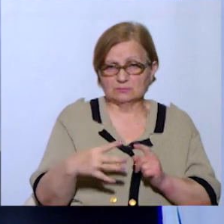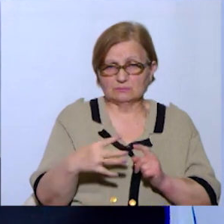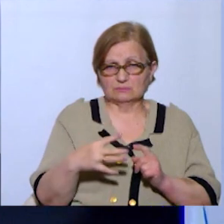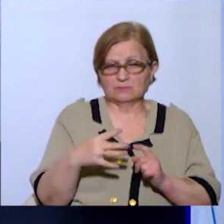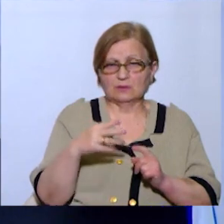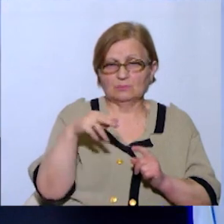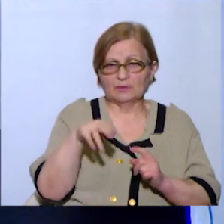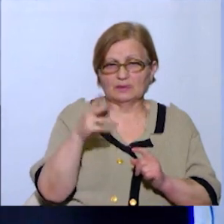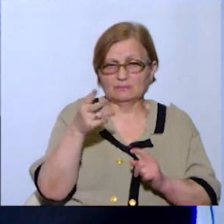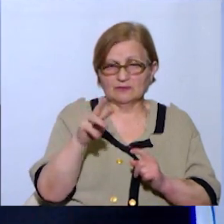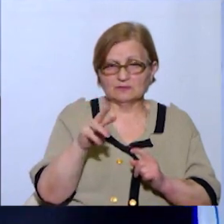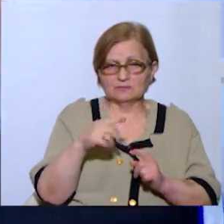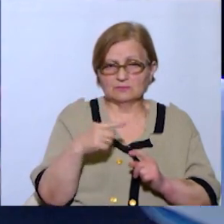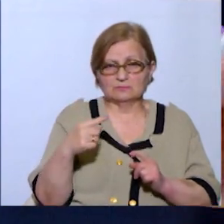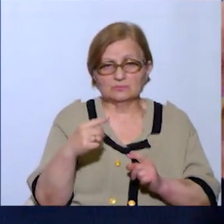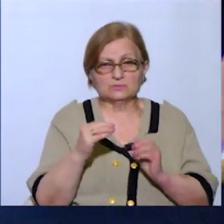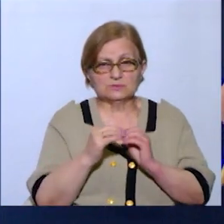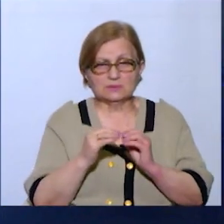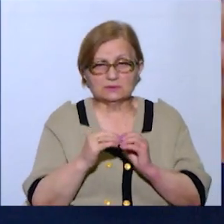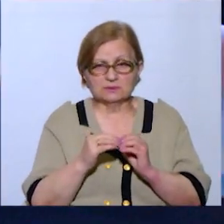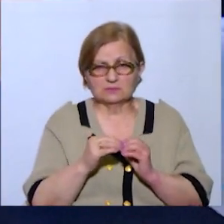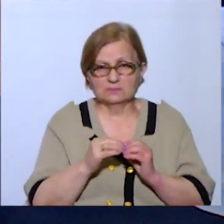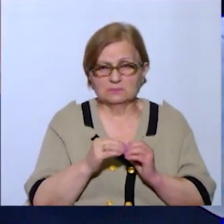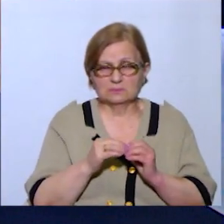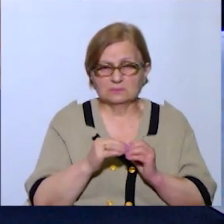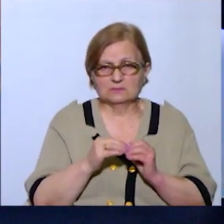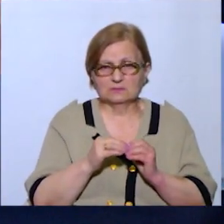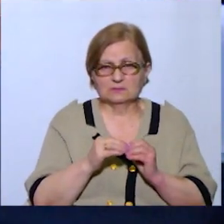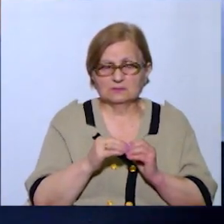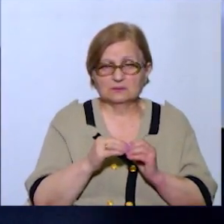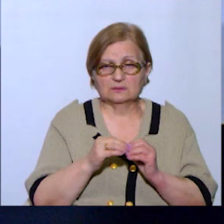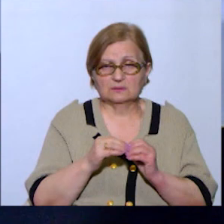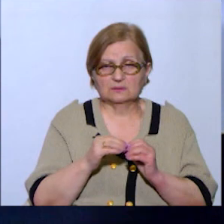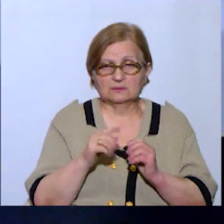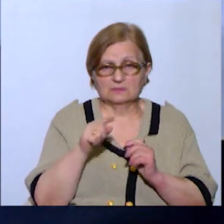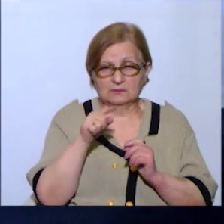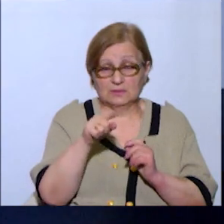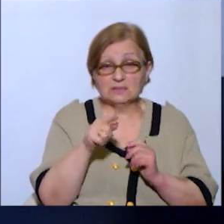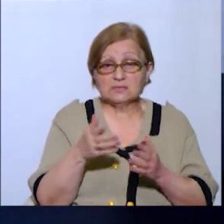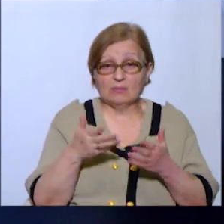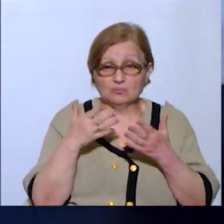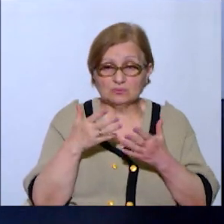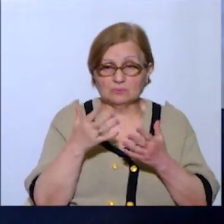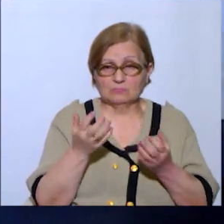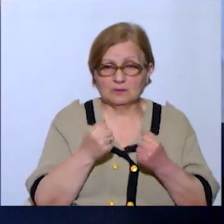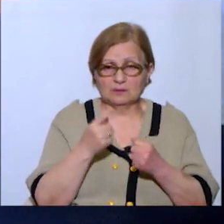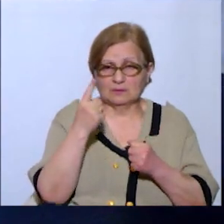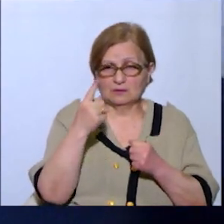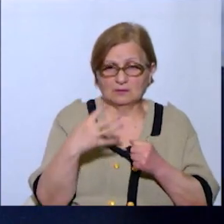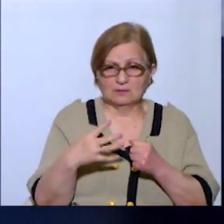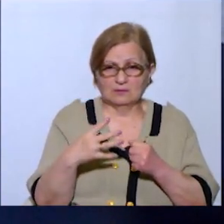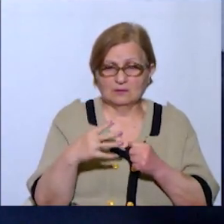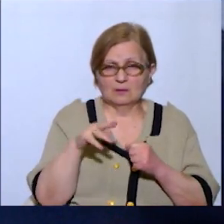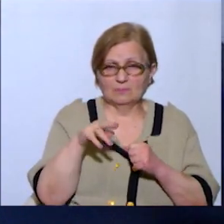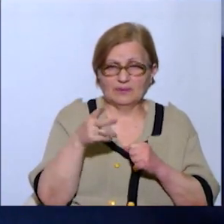p+1/4 p² -10 და როგორც ვატყობთ ეს გამოსახულება მიიღება